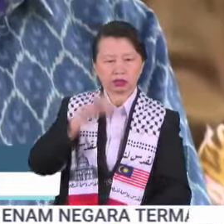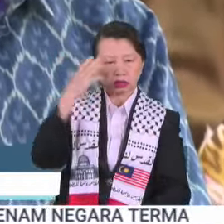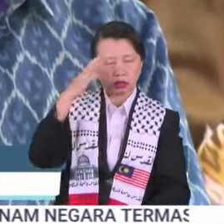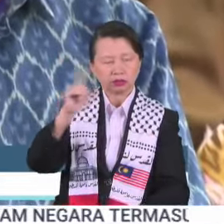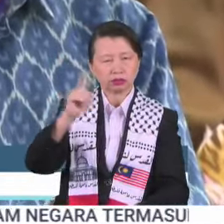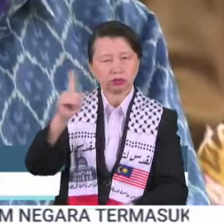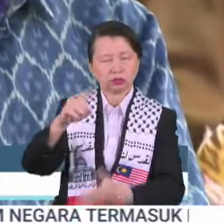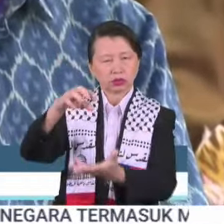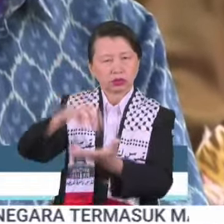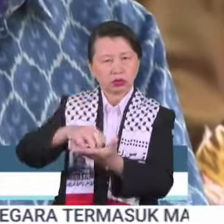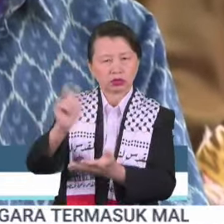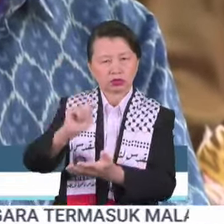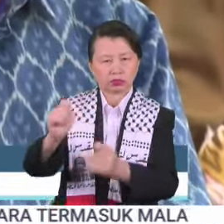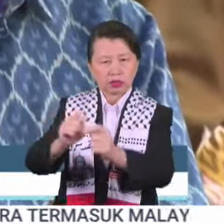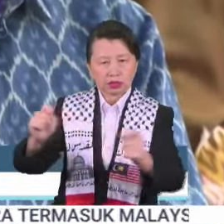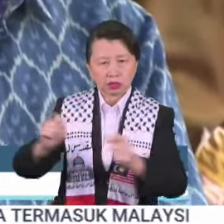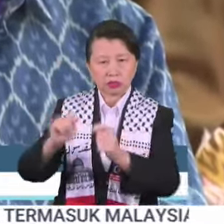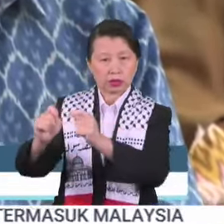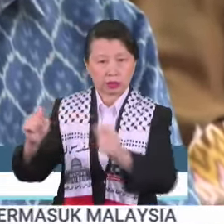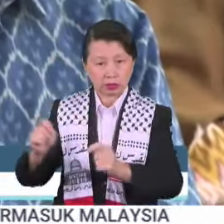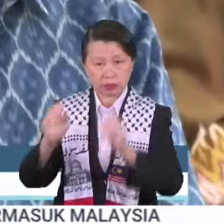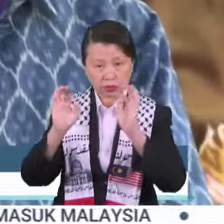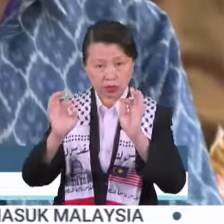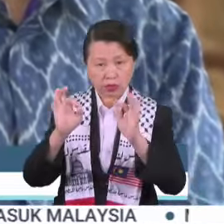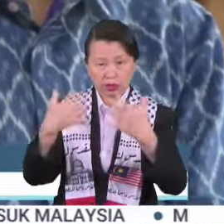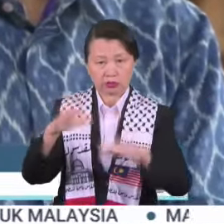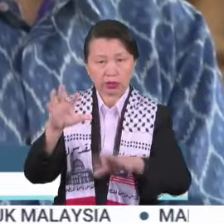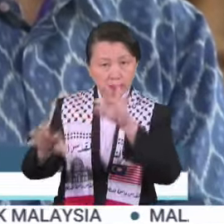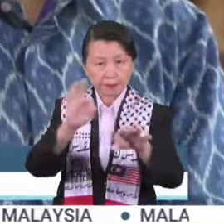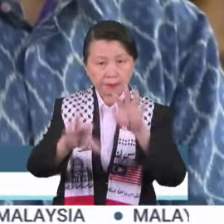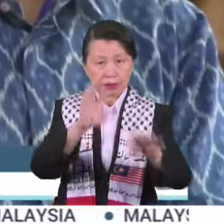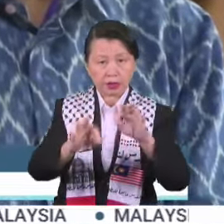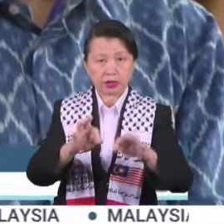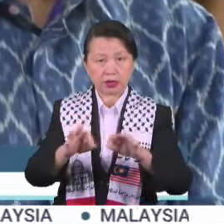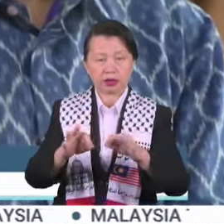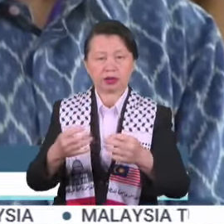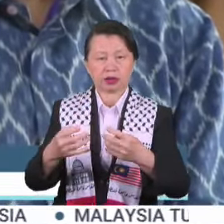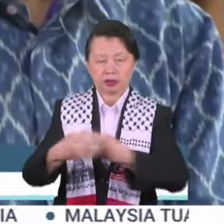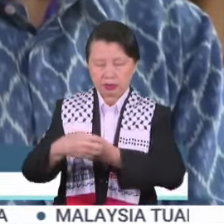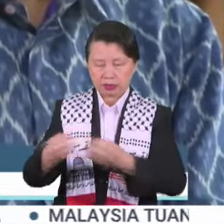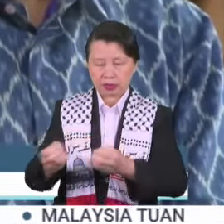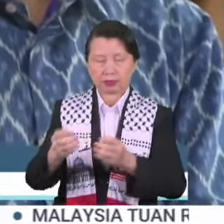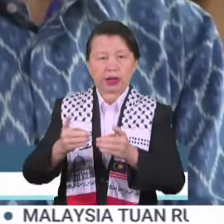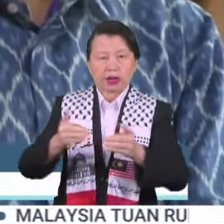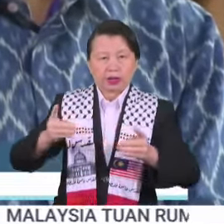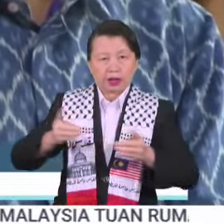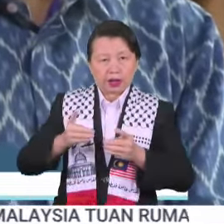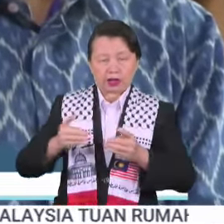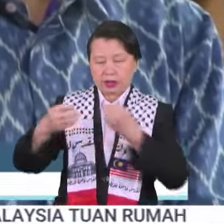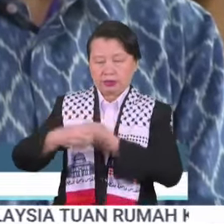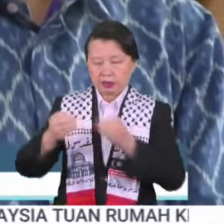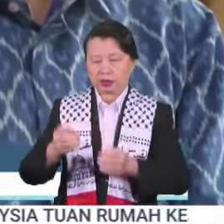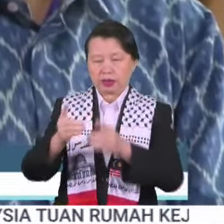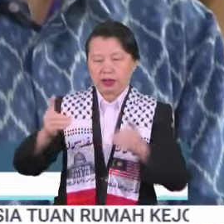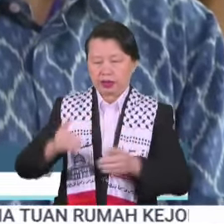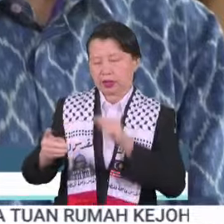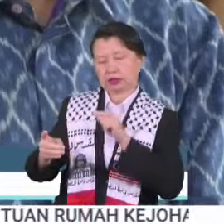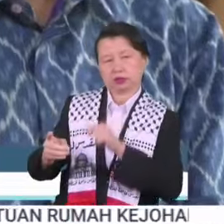lokasi rumah-rumah ya yang telah dipilih oleh pejabat daerah pejabat daerahlah yang